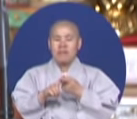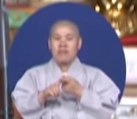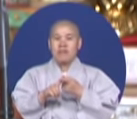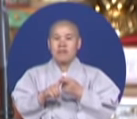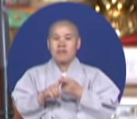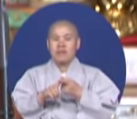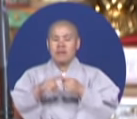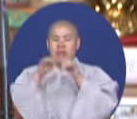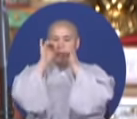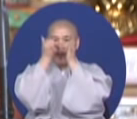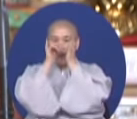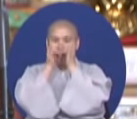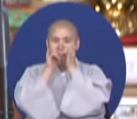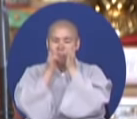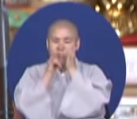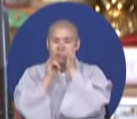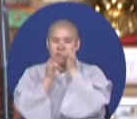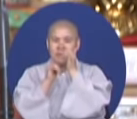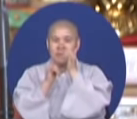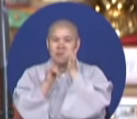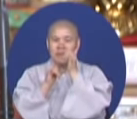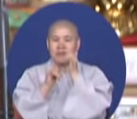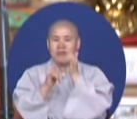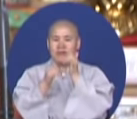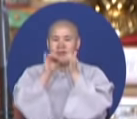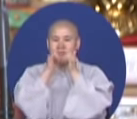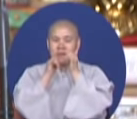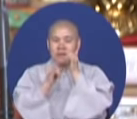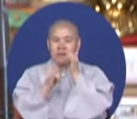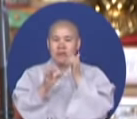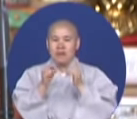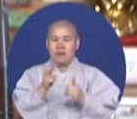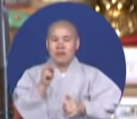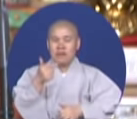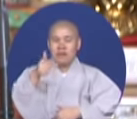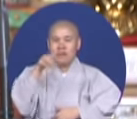그 유래와 역사, 내력을 연기문이라고 이렇게 써요.